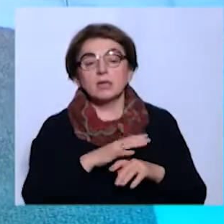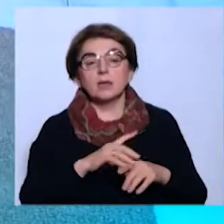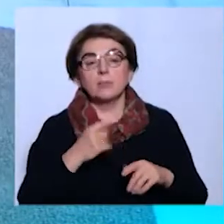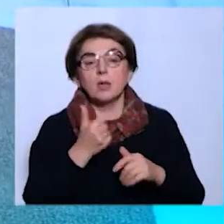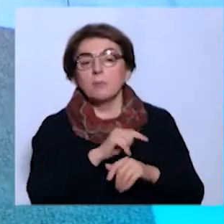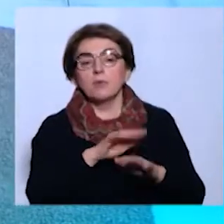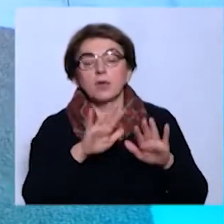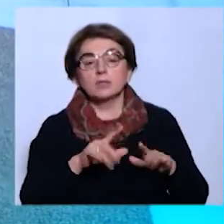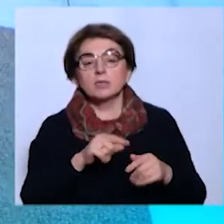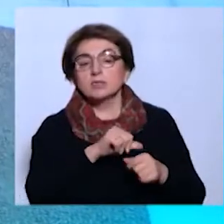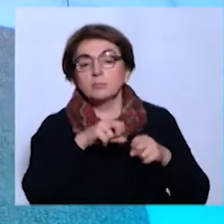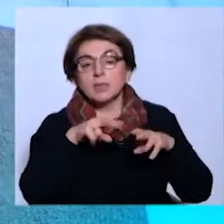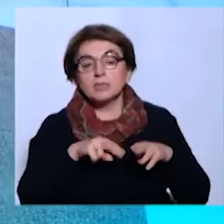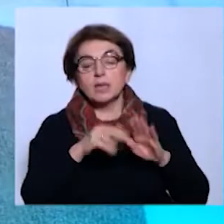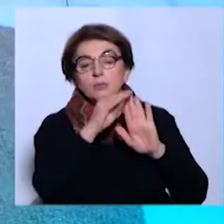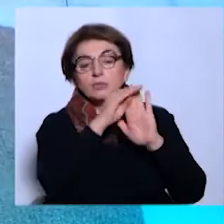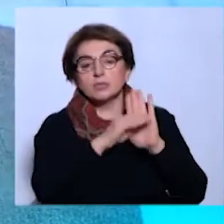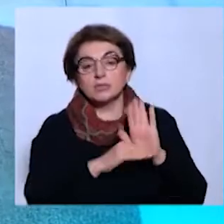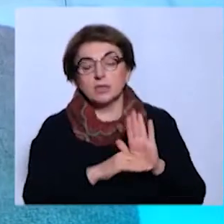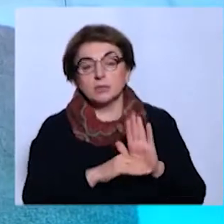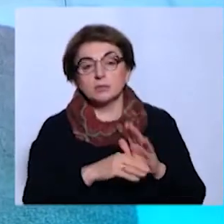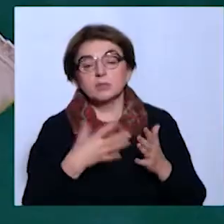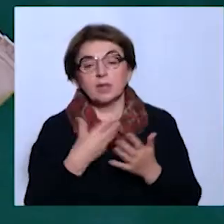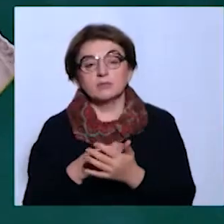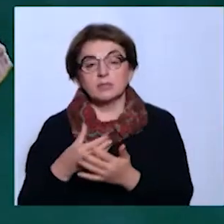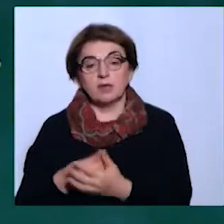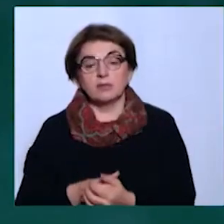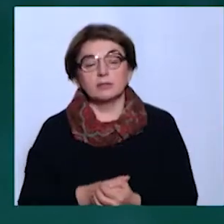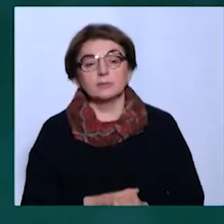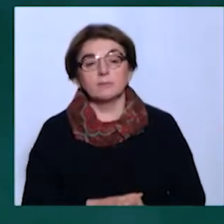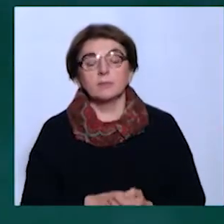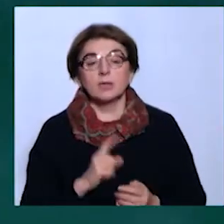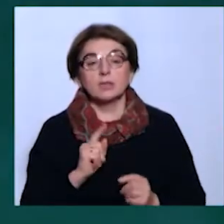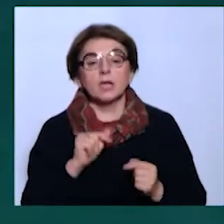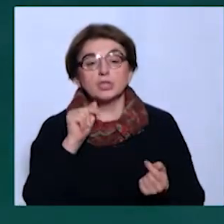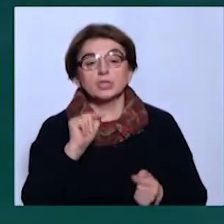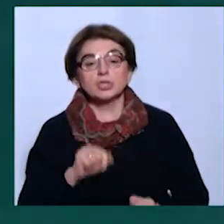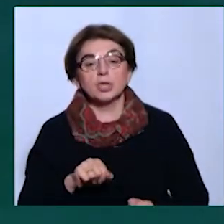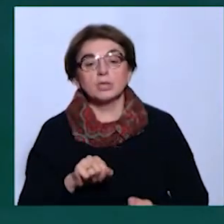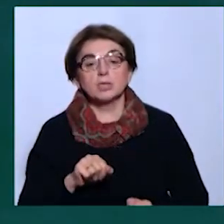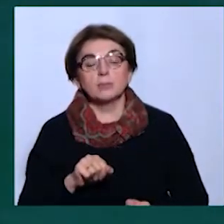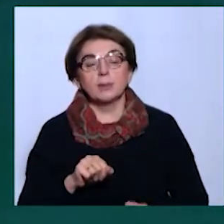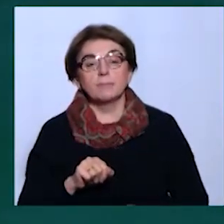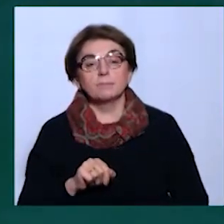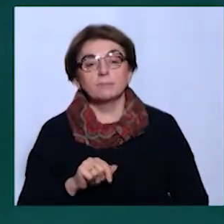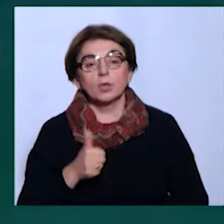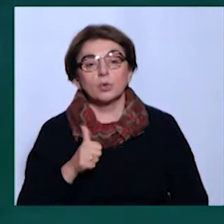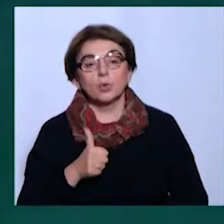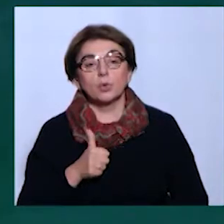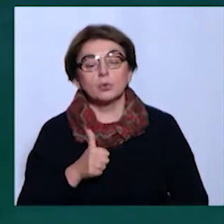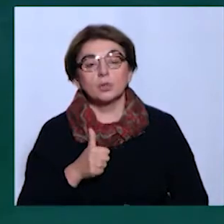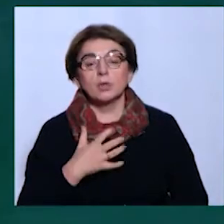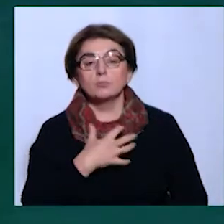ეკოლოგიურ სისტემებშიც თავისთავად. ეხლა რაც შეეხება როგორ